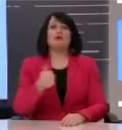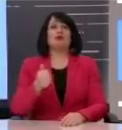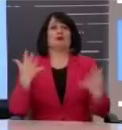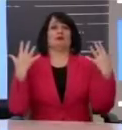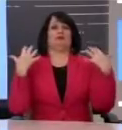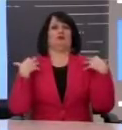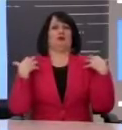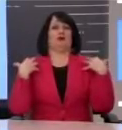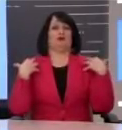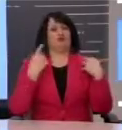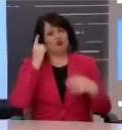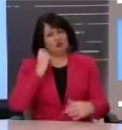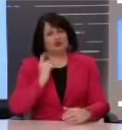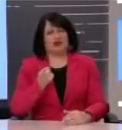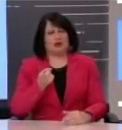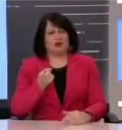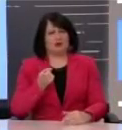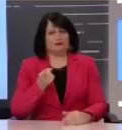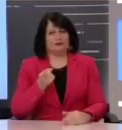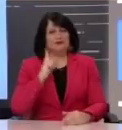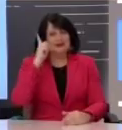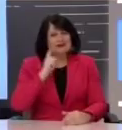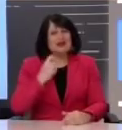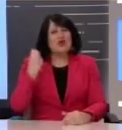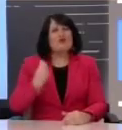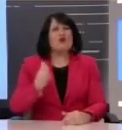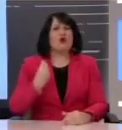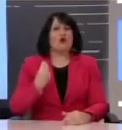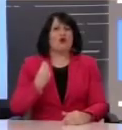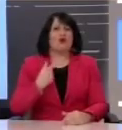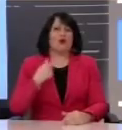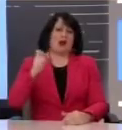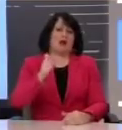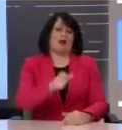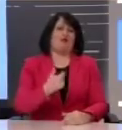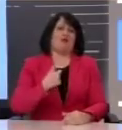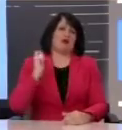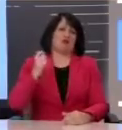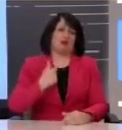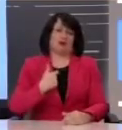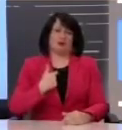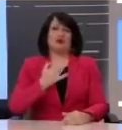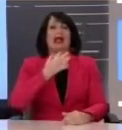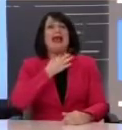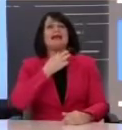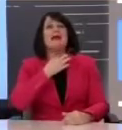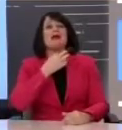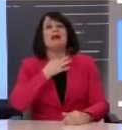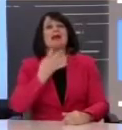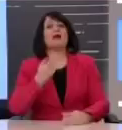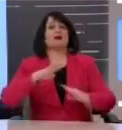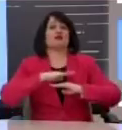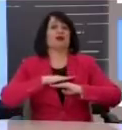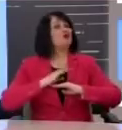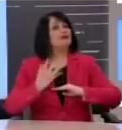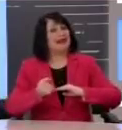αρμόδιους, αυτούς δηλαδή που γνωρίζουν καλύτερα από τον κάθε άλλον τις ανάγκες που έχουν οι ενόπλες